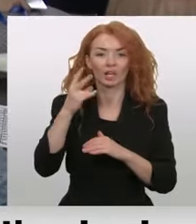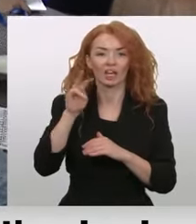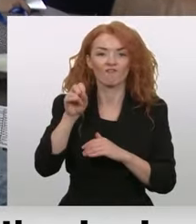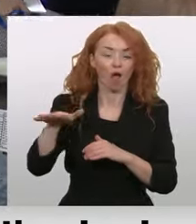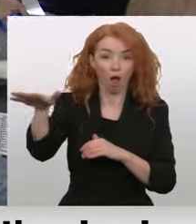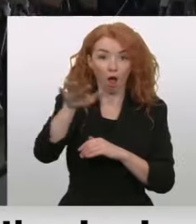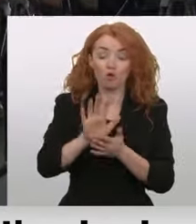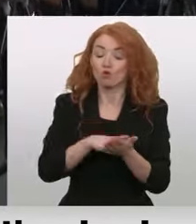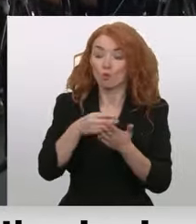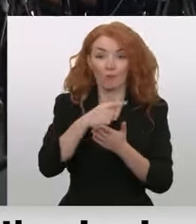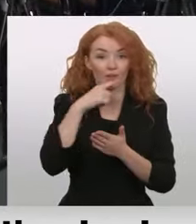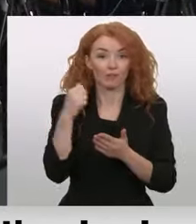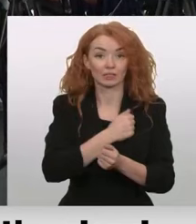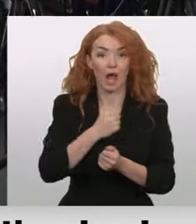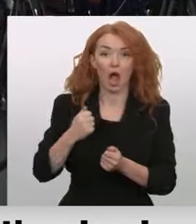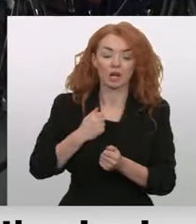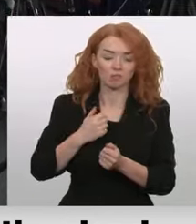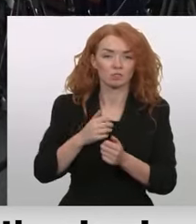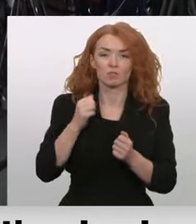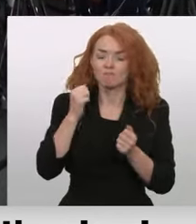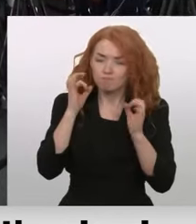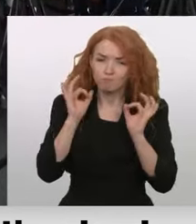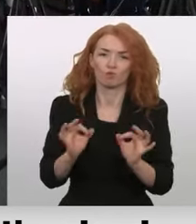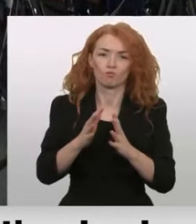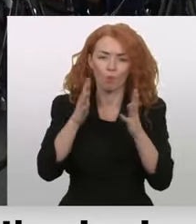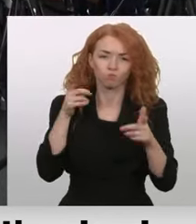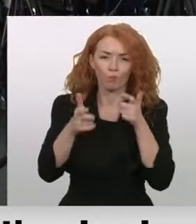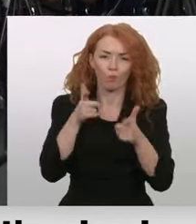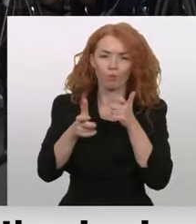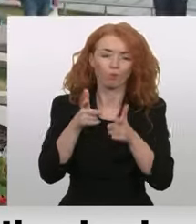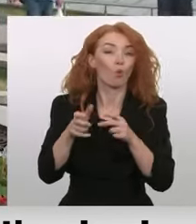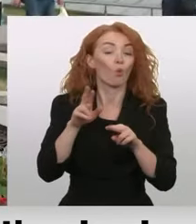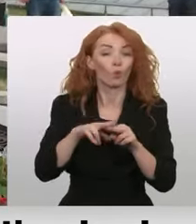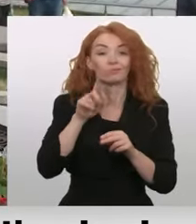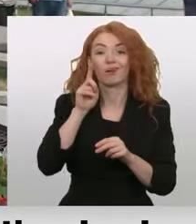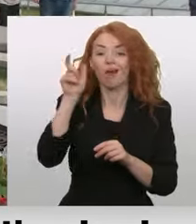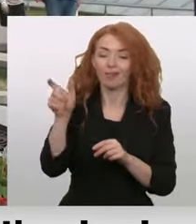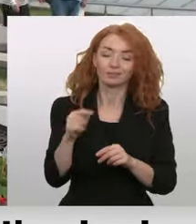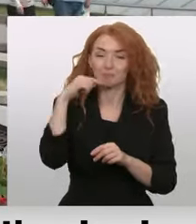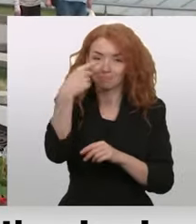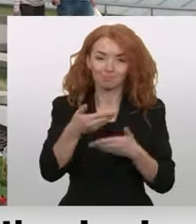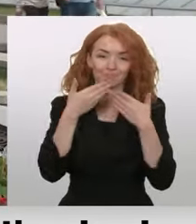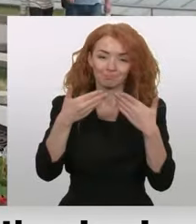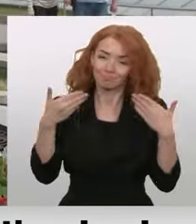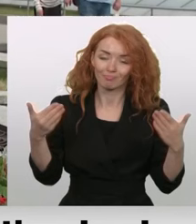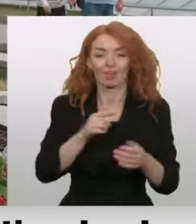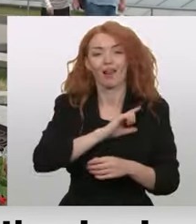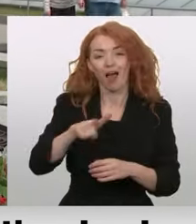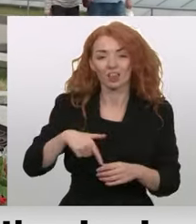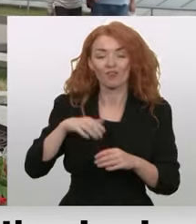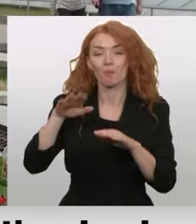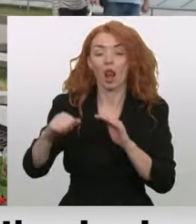joprojām Krievijas armija spēcīgi apšauda. Un prezidents Zelenskis arī pateicās Latvijai par